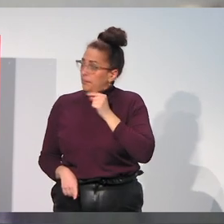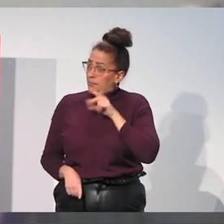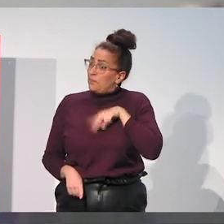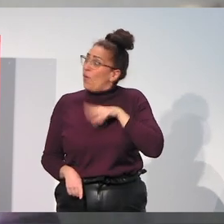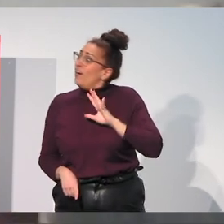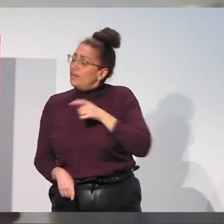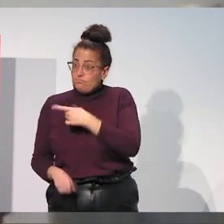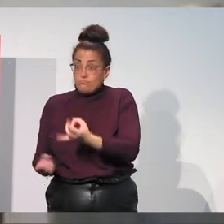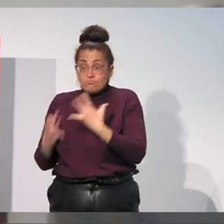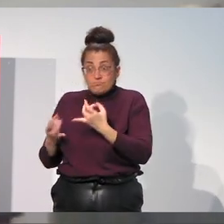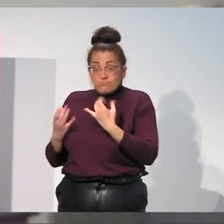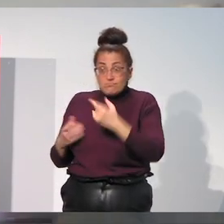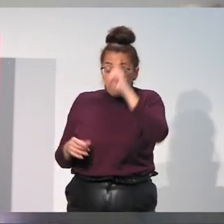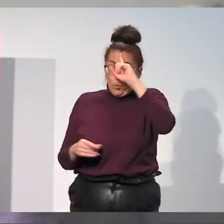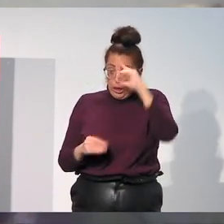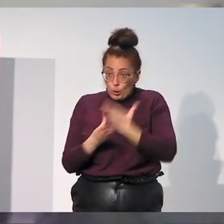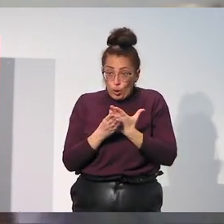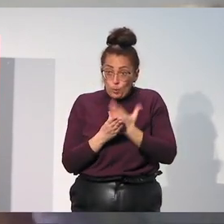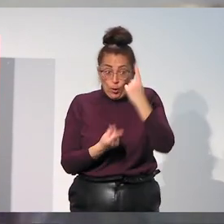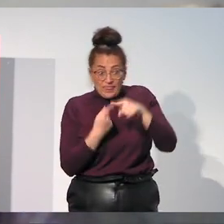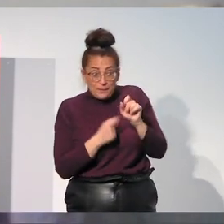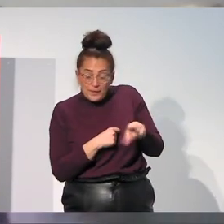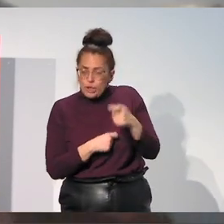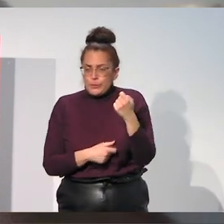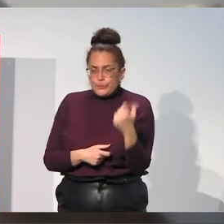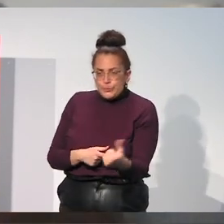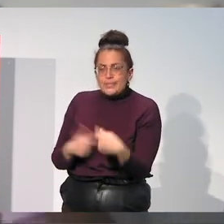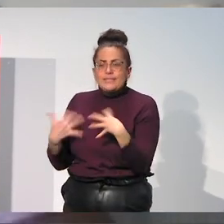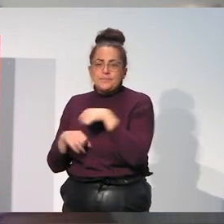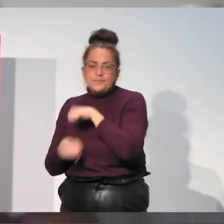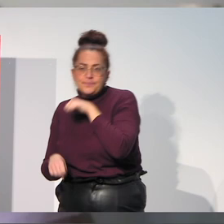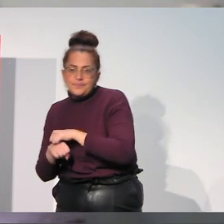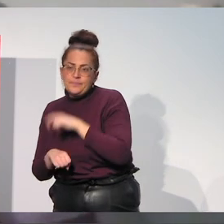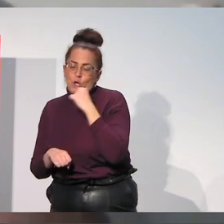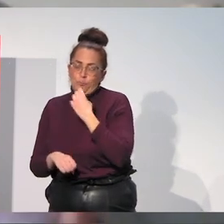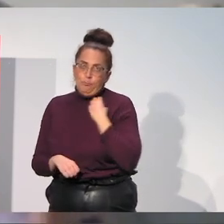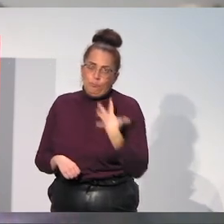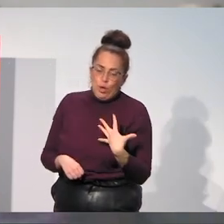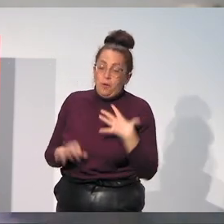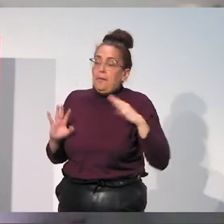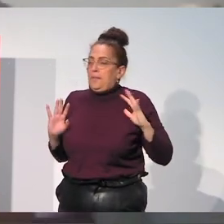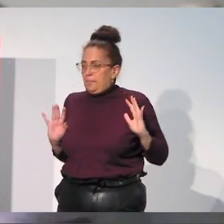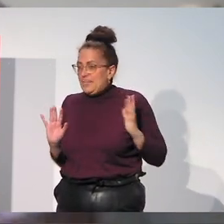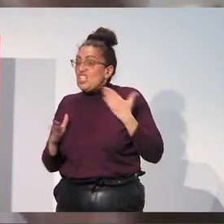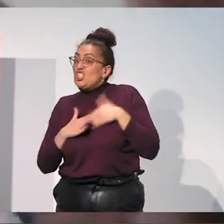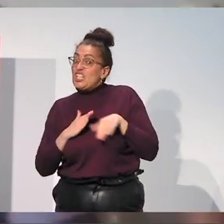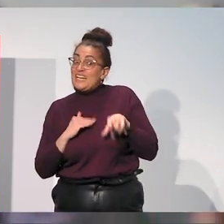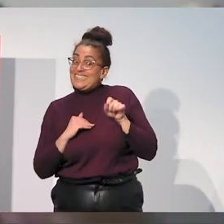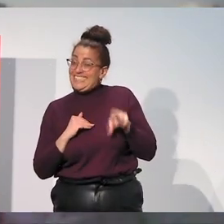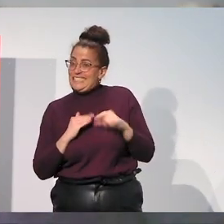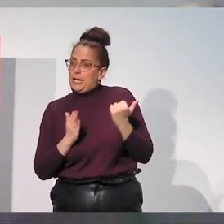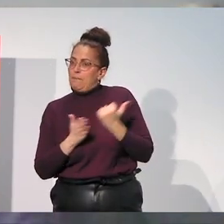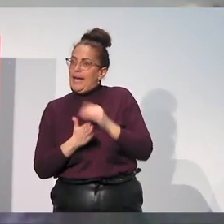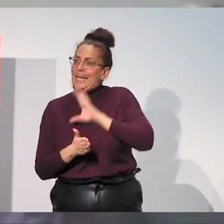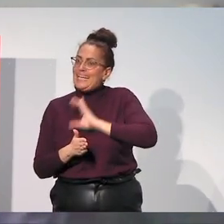documents sur lui, mais en plus parce que c'est un homme, parce qu'il est blanc, 19e, et que les commissions du Larousse, de plus en plus, essayent